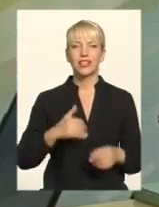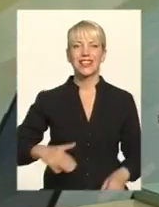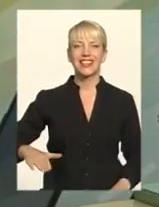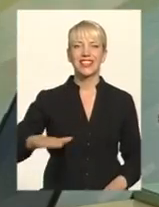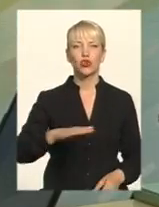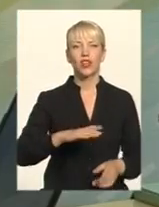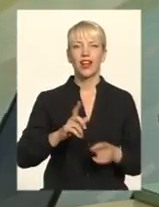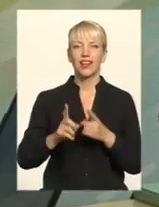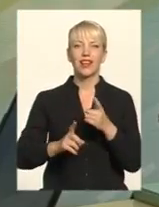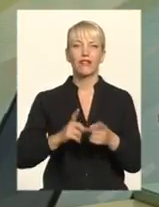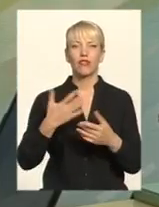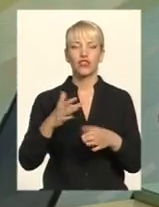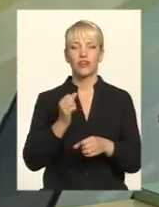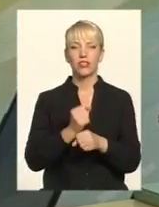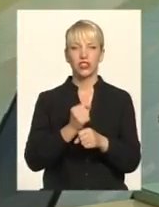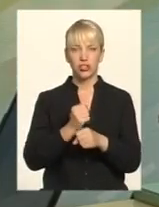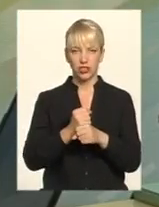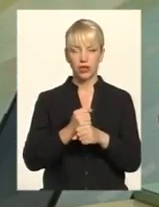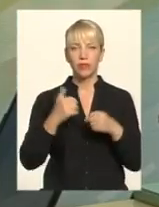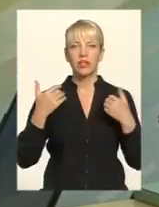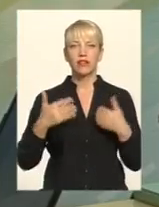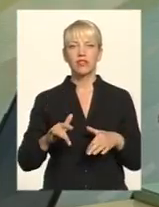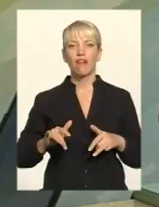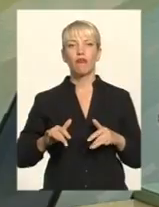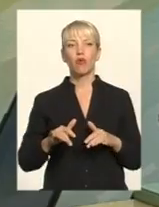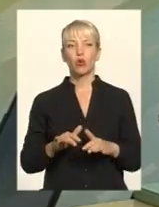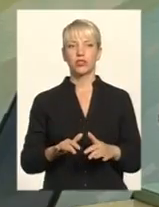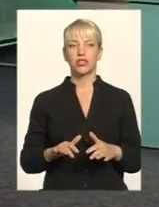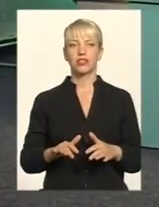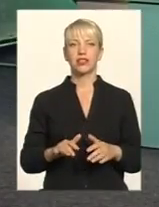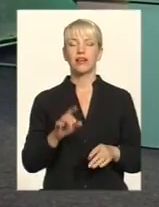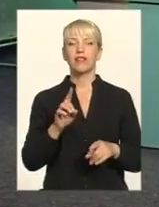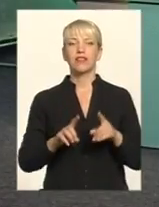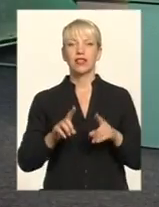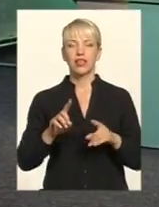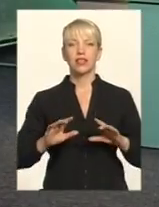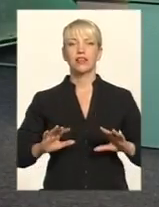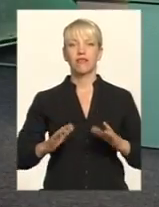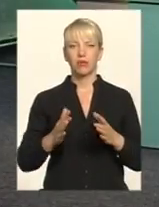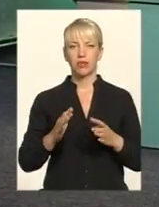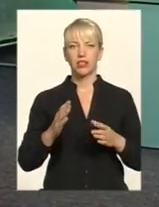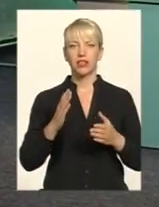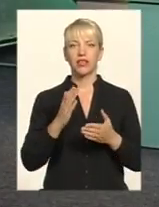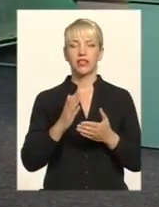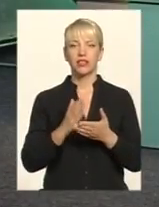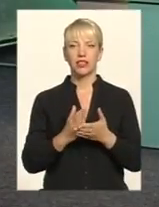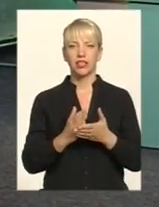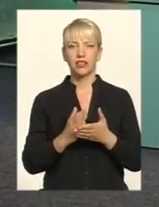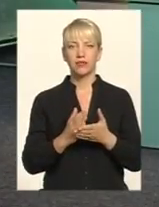територіальна реформа вже в дії, вже в процесі, в деяких випадках вже йде десь до